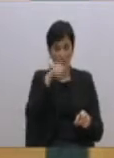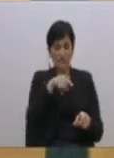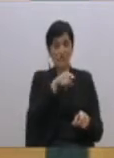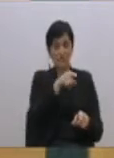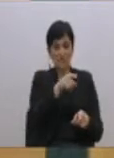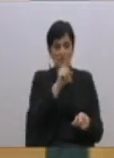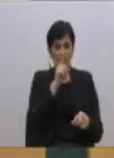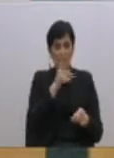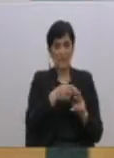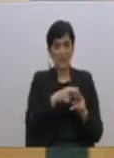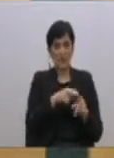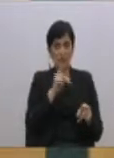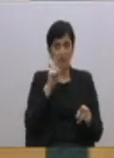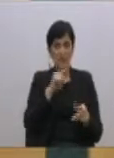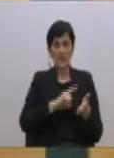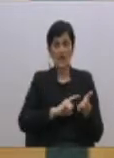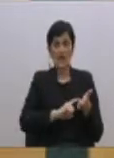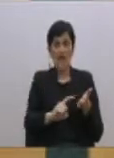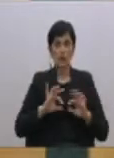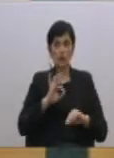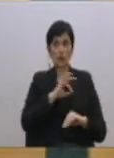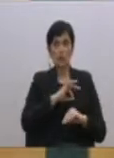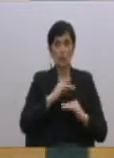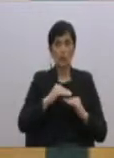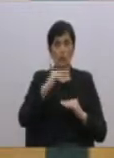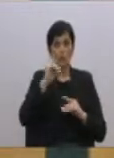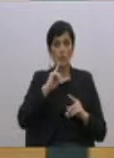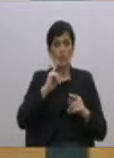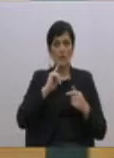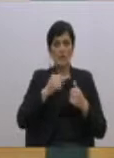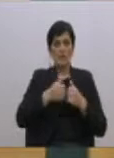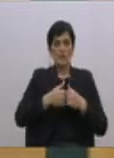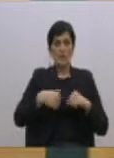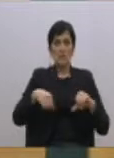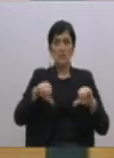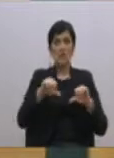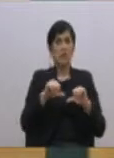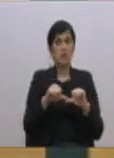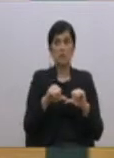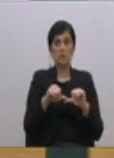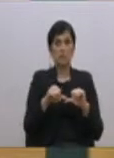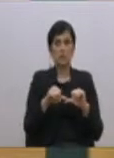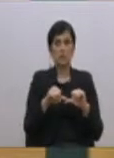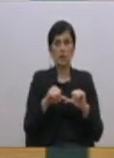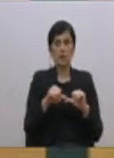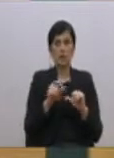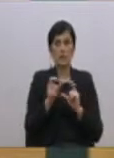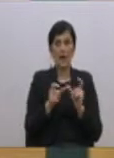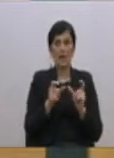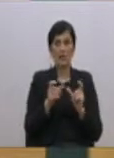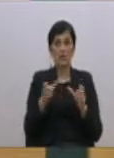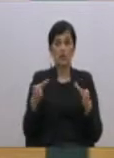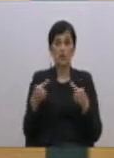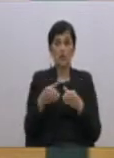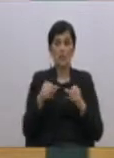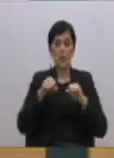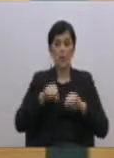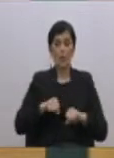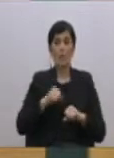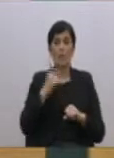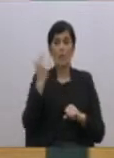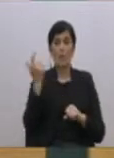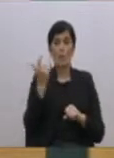იცით. ხაზგასმით აღნიშნავს, რომ მალის საბჭოს ის კომპოზიცია, ის შემადგენლობა, ის